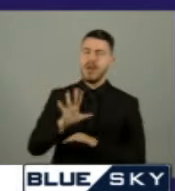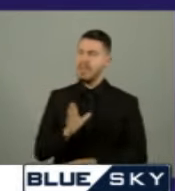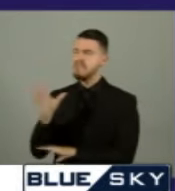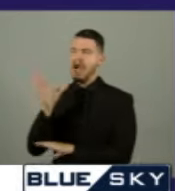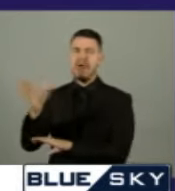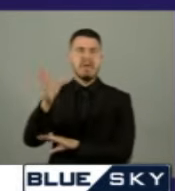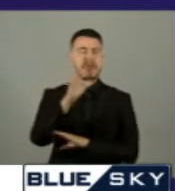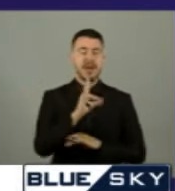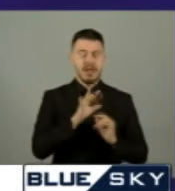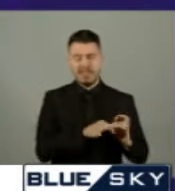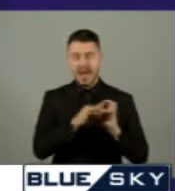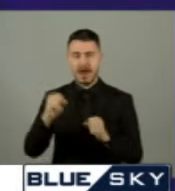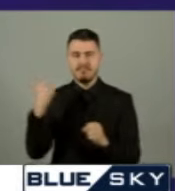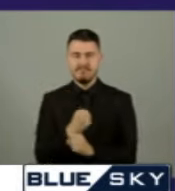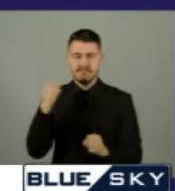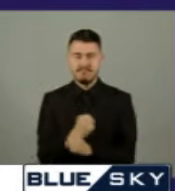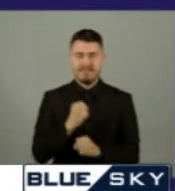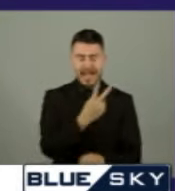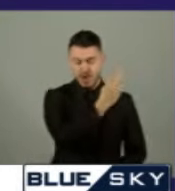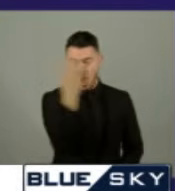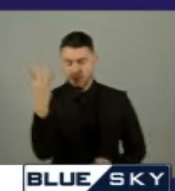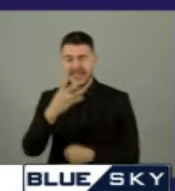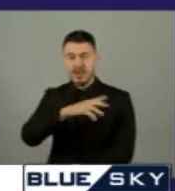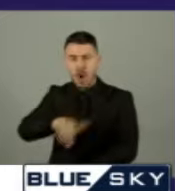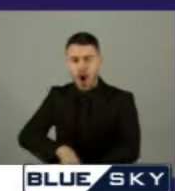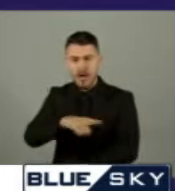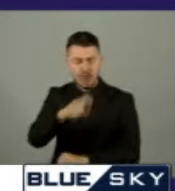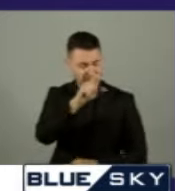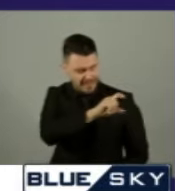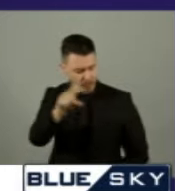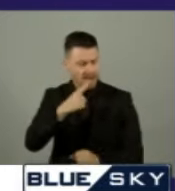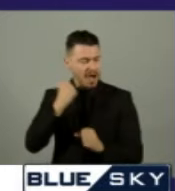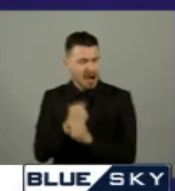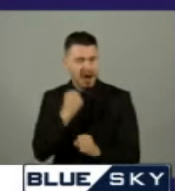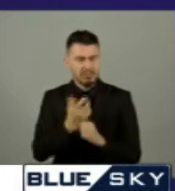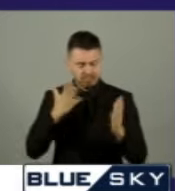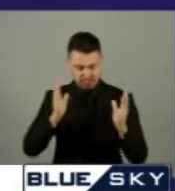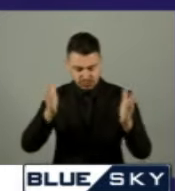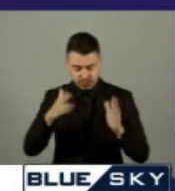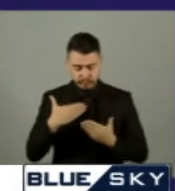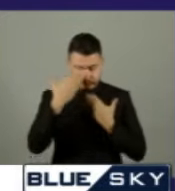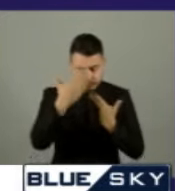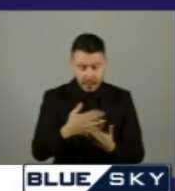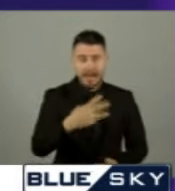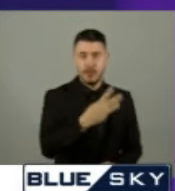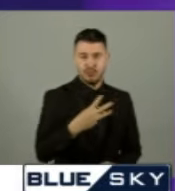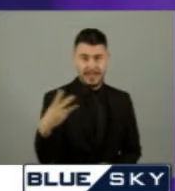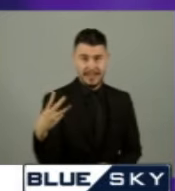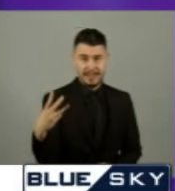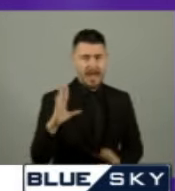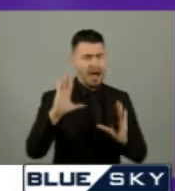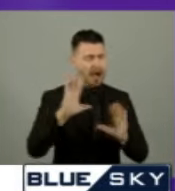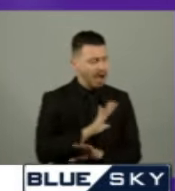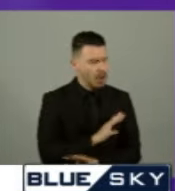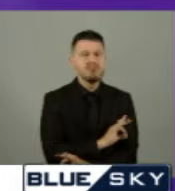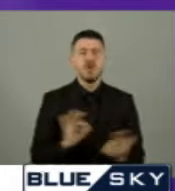Θα συνεχίσω να δουλεύω 24 ώρες το 24ωρο για το ΣΥΡΙΖΑ και θα συνεχίσω, να ξέρετε, να κοιμάμαι ήσυχος